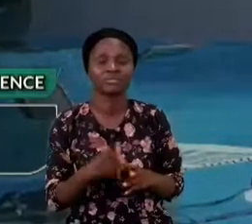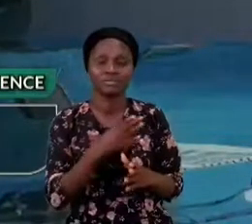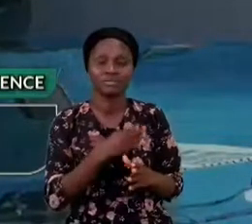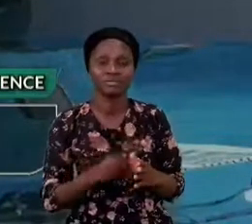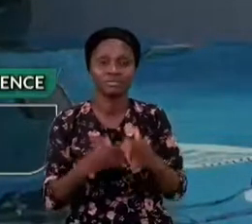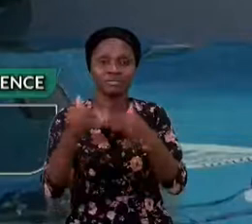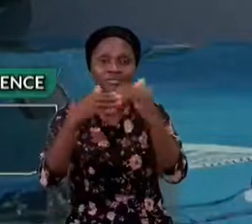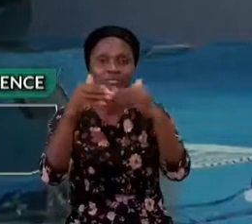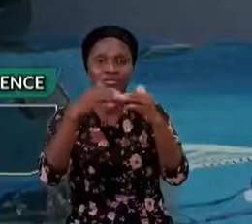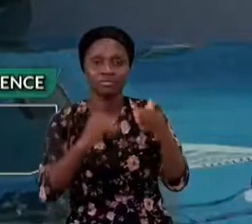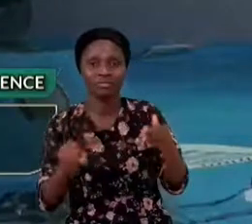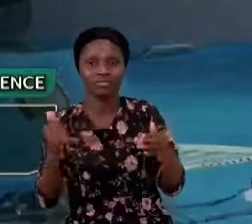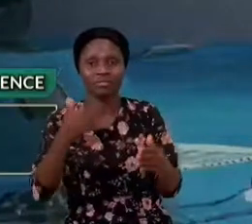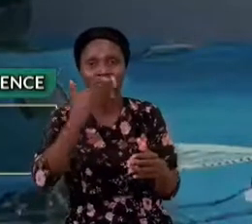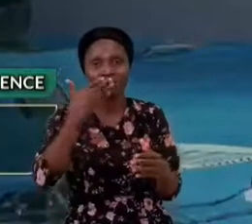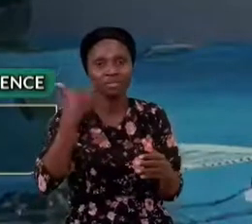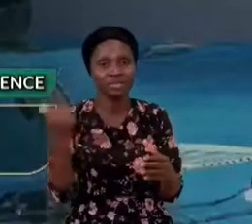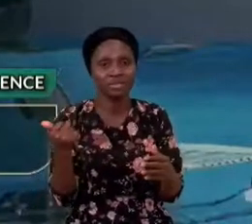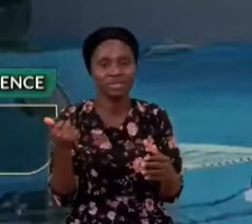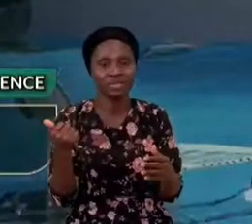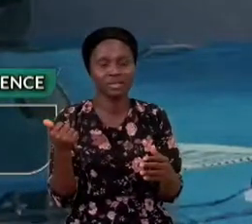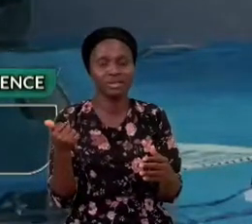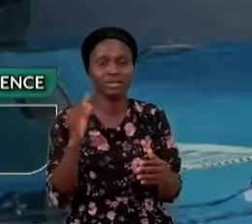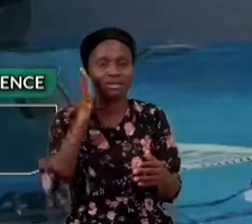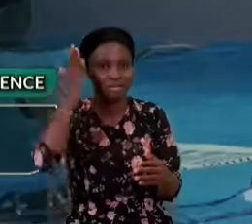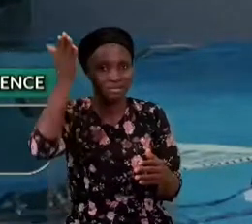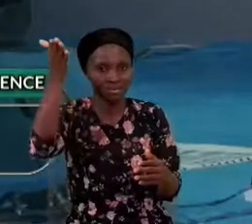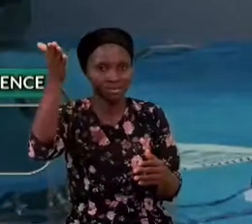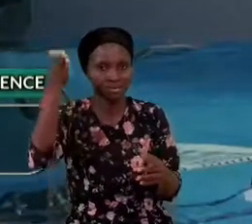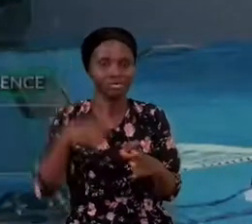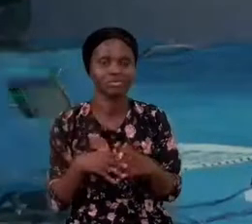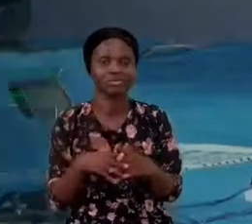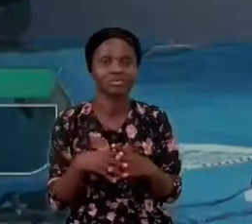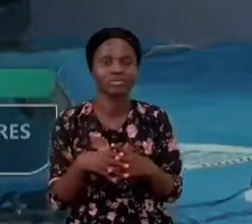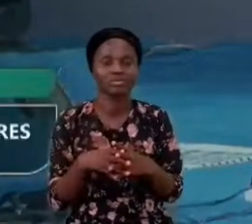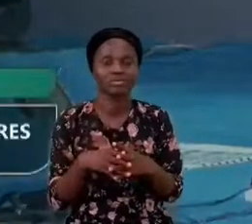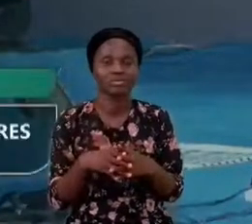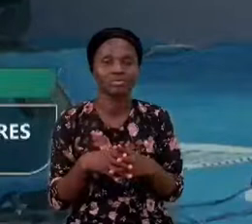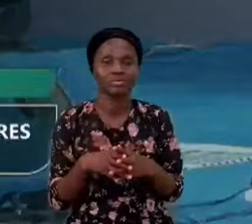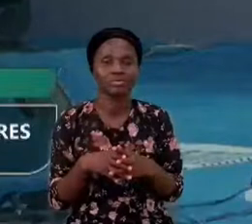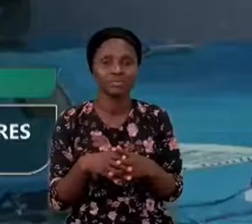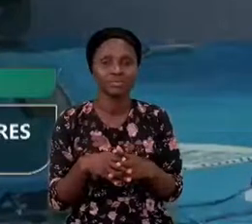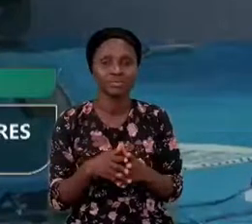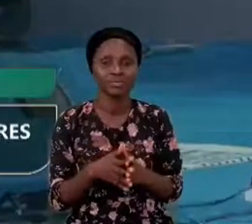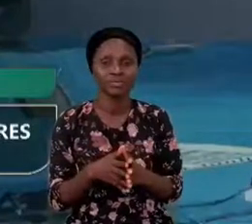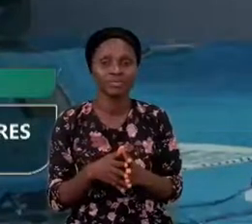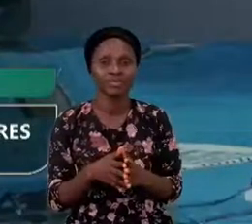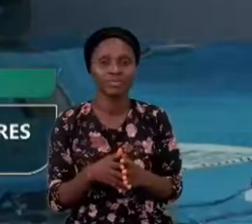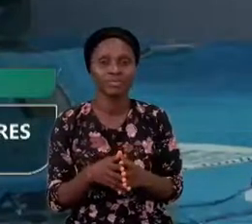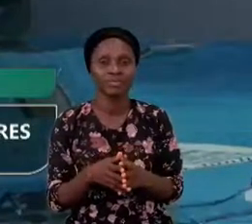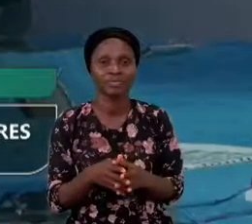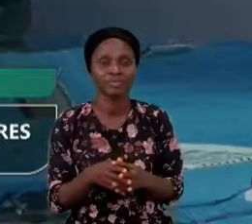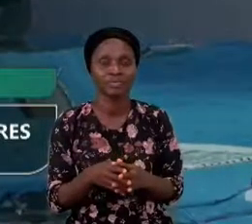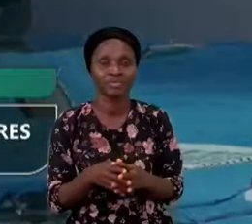vais cultiver et je vais forger un meilleur avenir. Deuxième élément, confessant, corrigeant